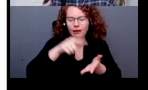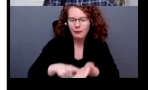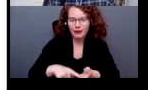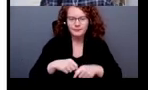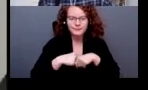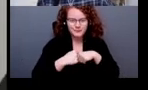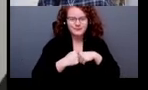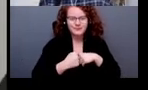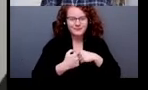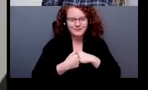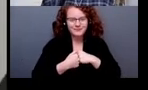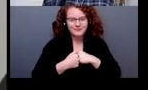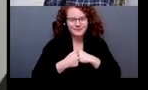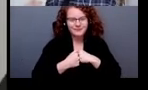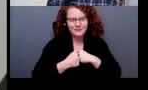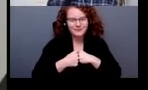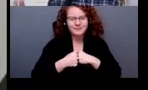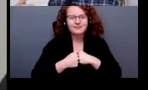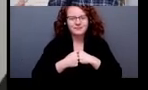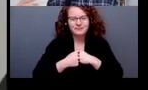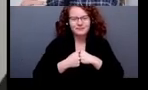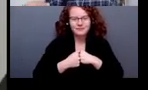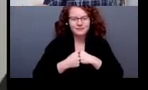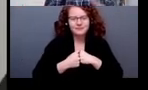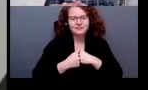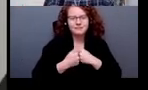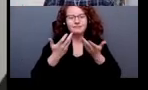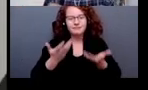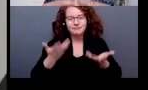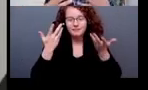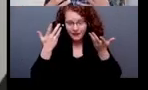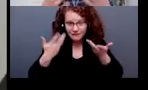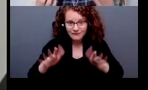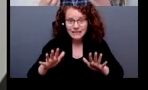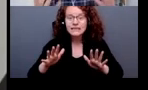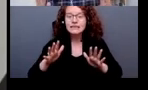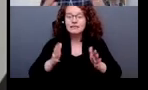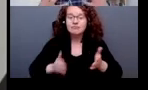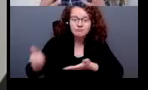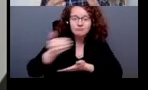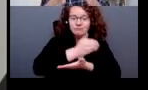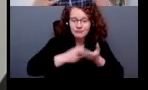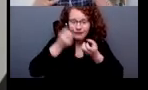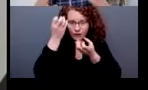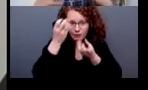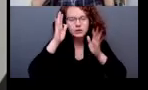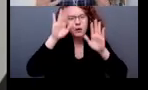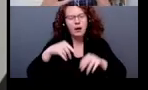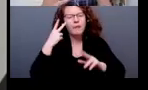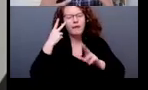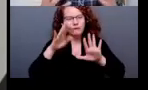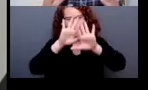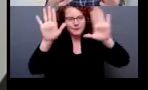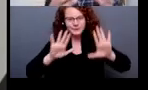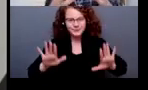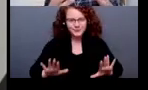Tu peux descendre dans le document. Donc, de retour au bureau, on a aussi travaillé dans l'espace. On a utilisé le bureau